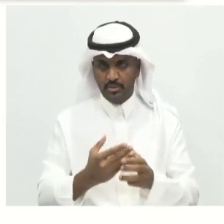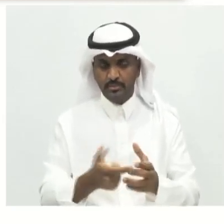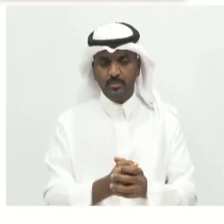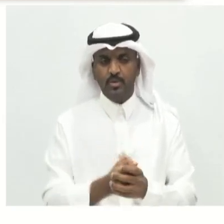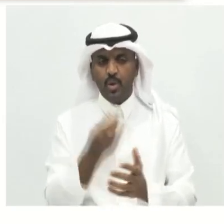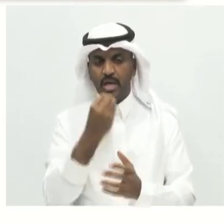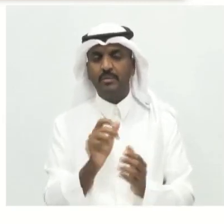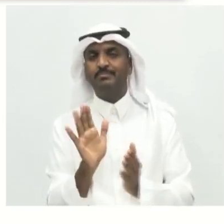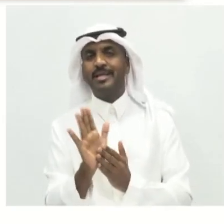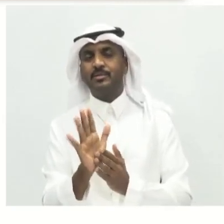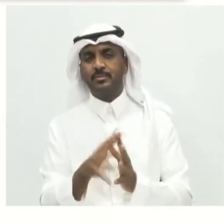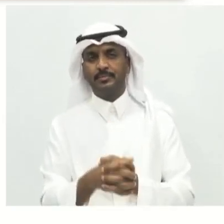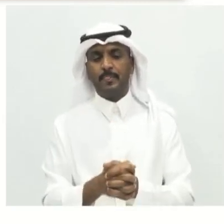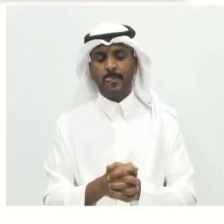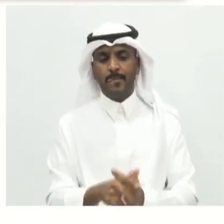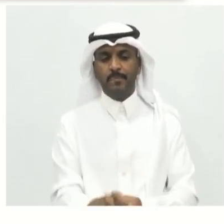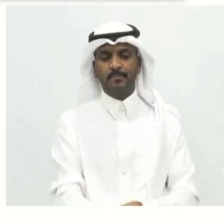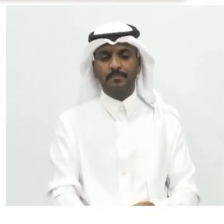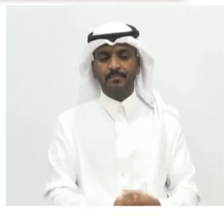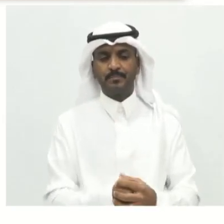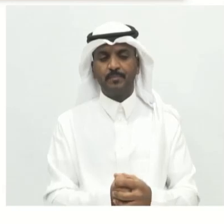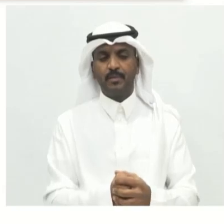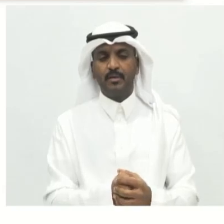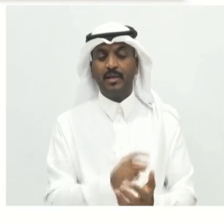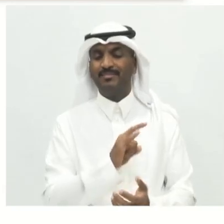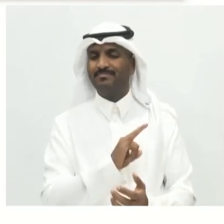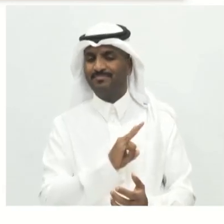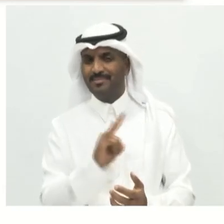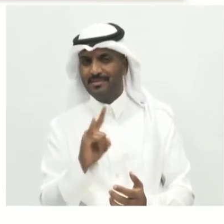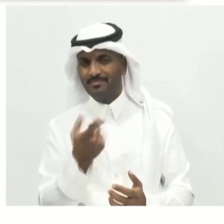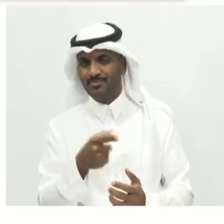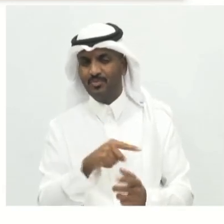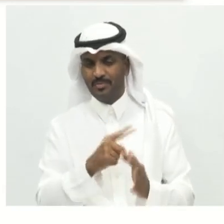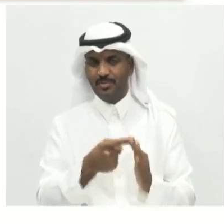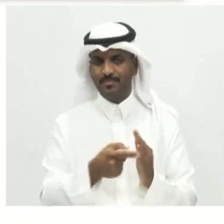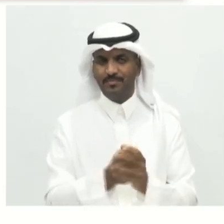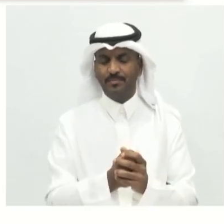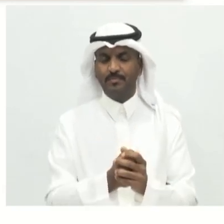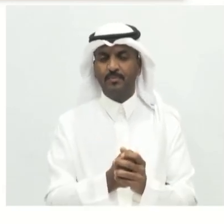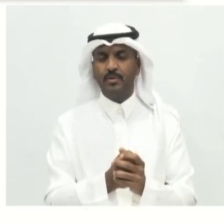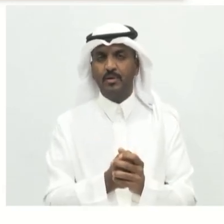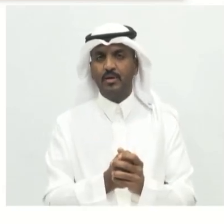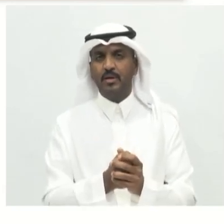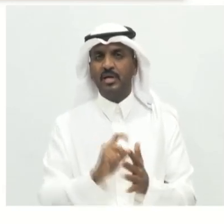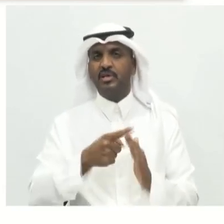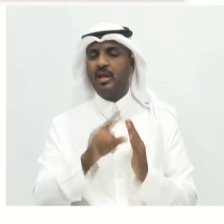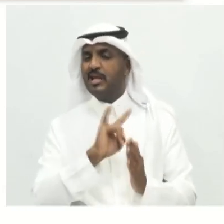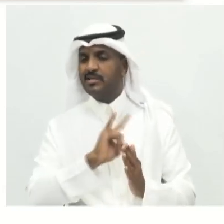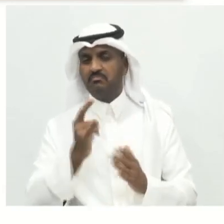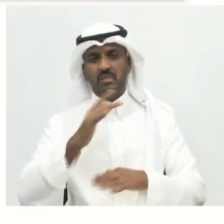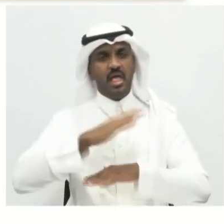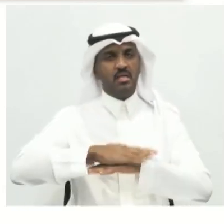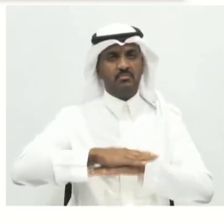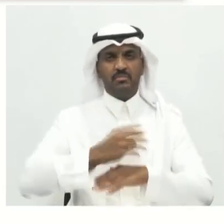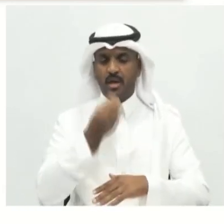والاكل باليد اليمنى وقلنا ايضا انه هناك يا ابنائي امور ليست من اداب